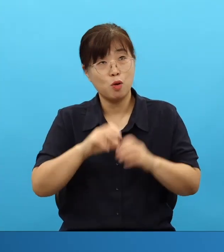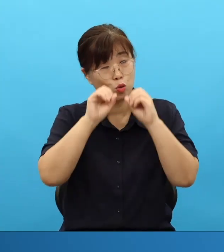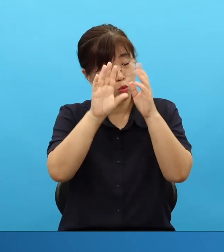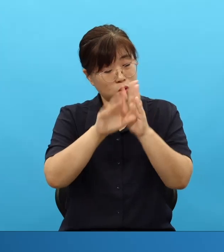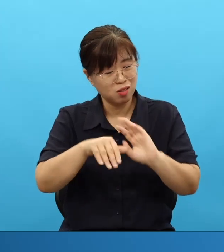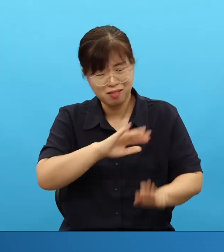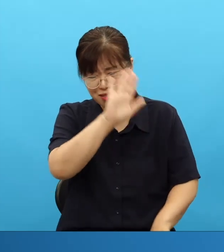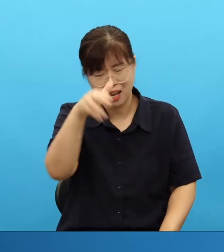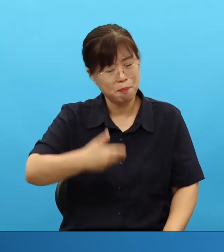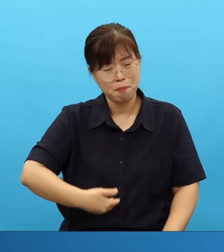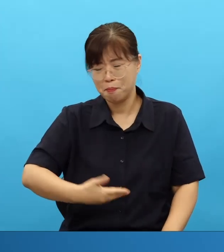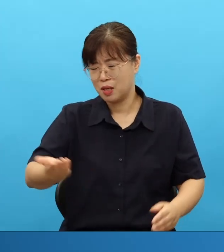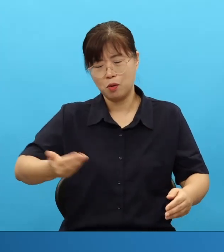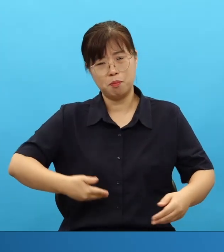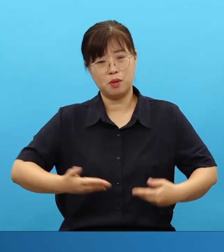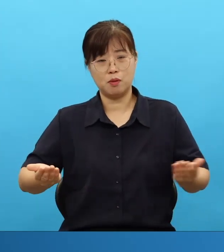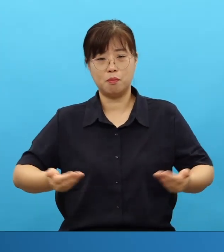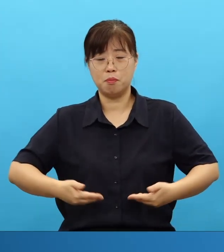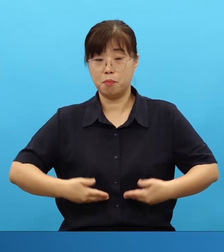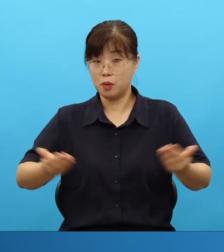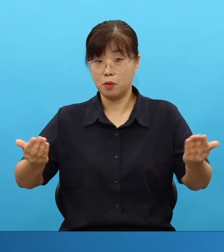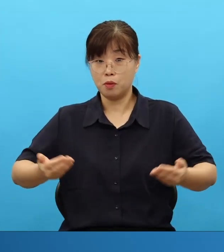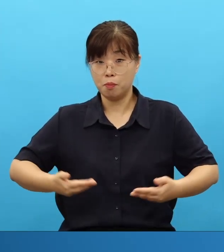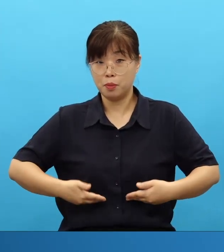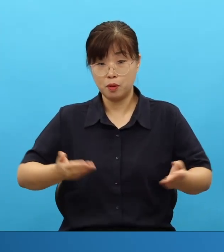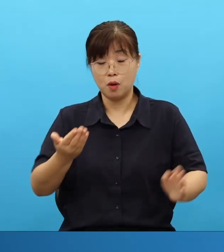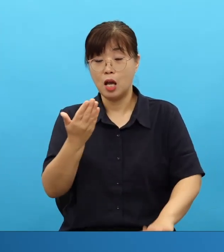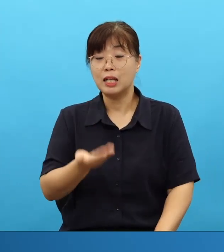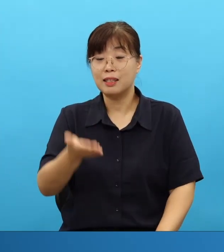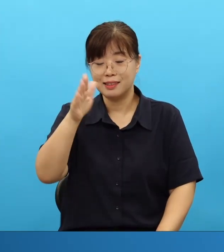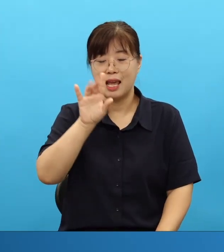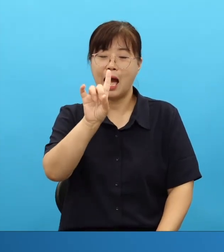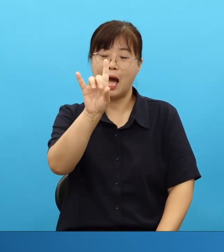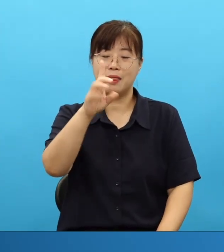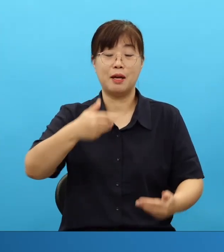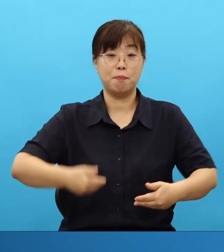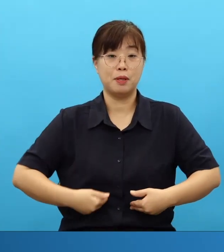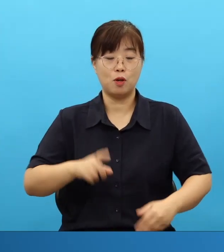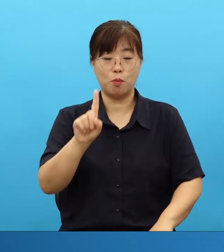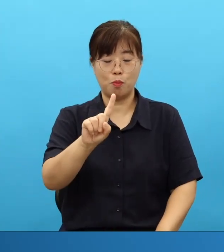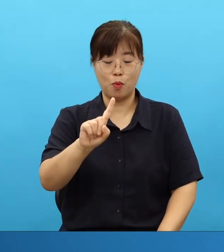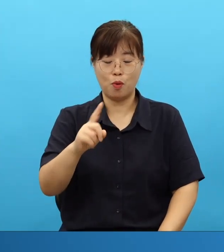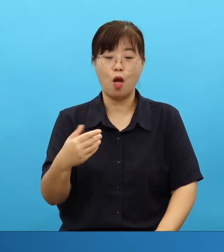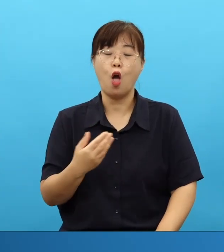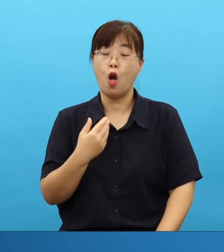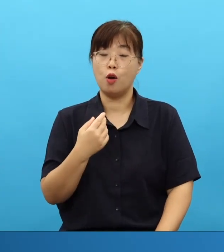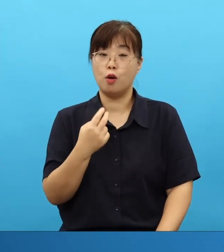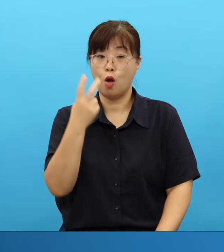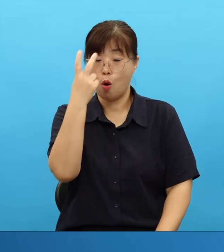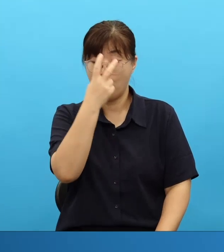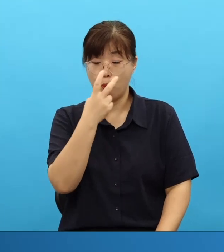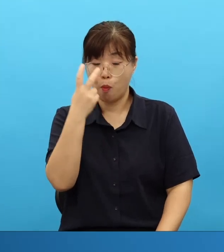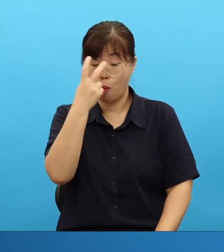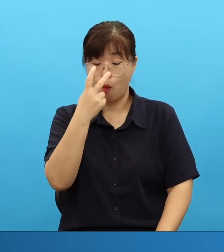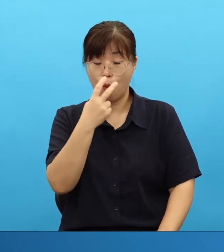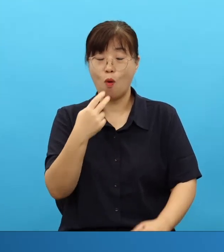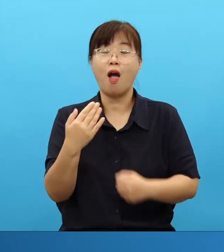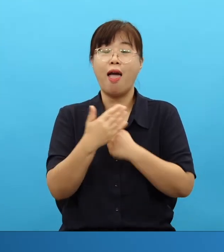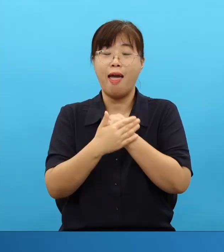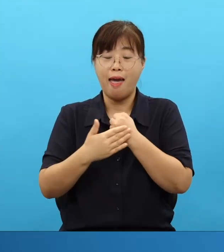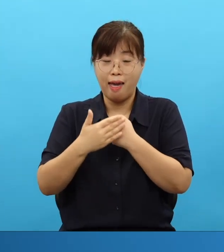얘기했어요 보사 성이 너희에게 임하면 너에게 모든 것을 깨닫게 할 것이다